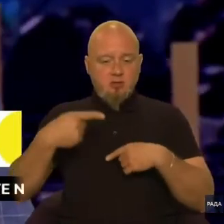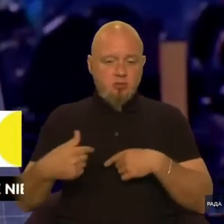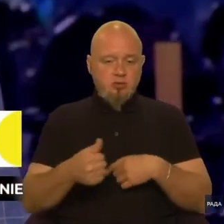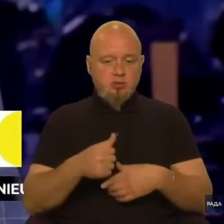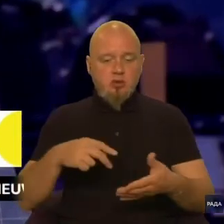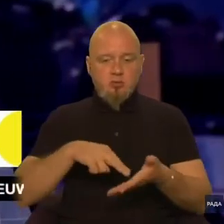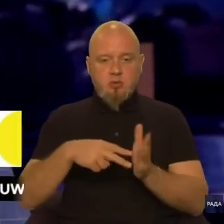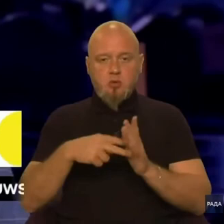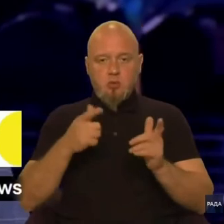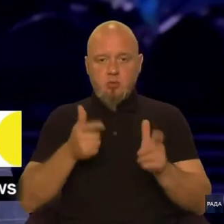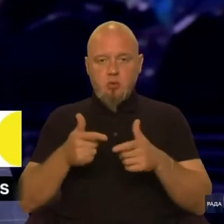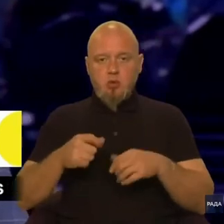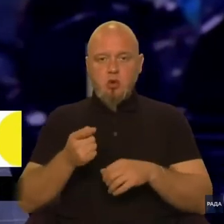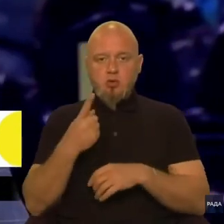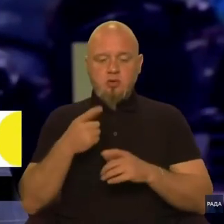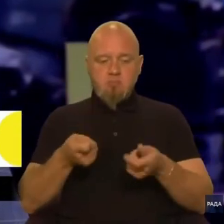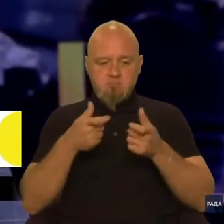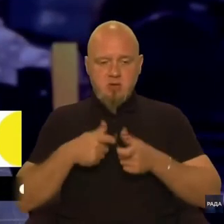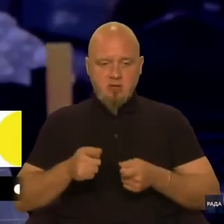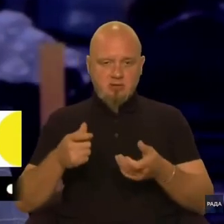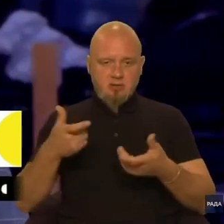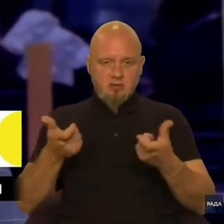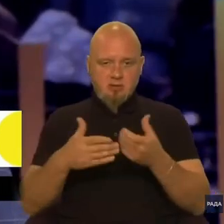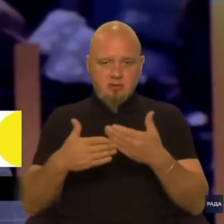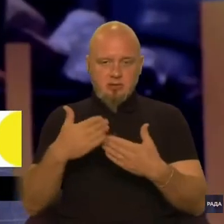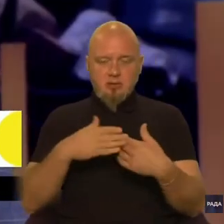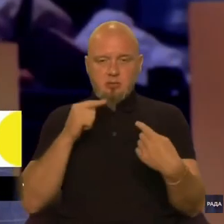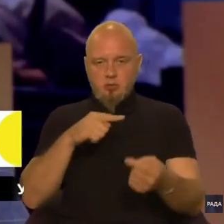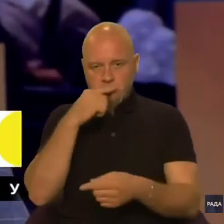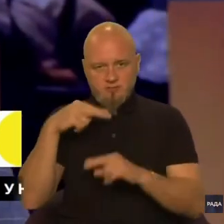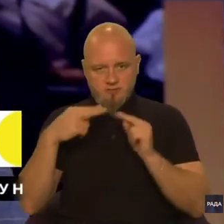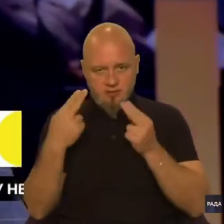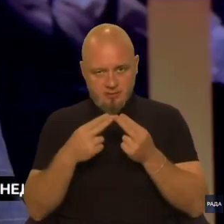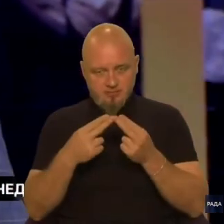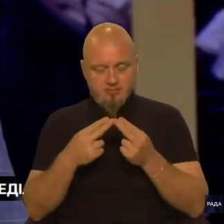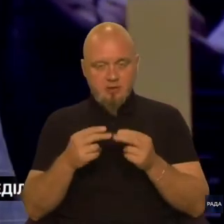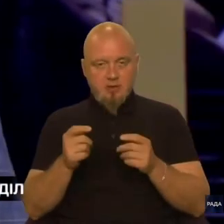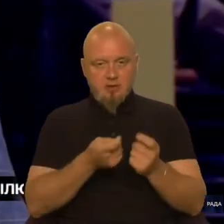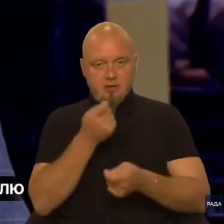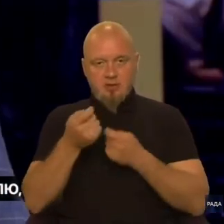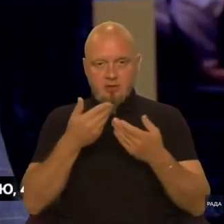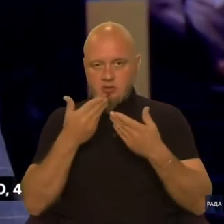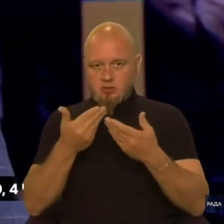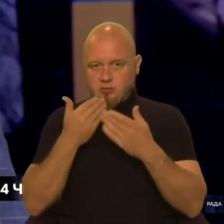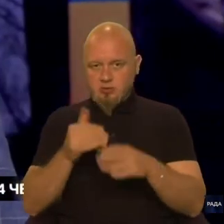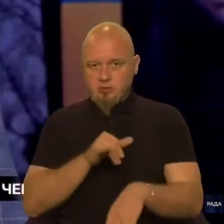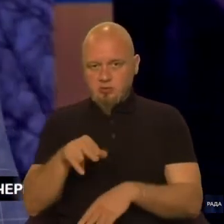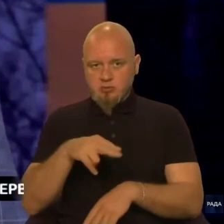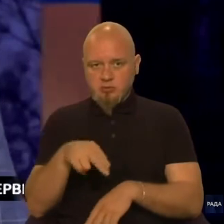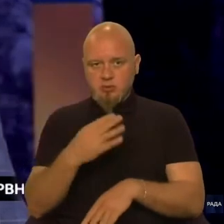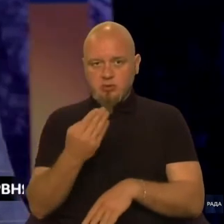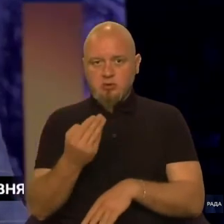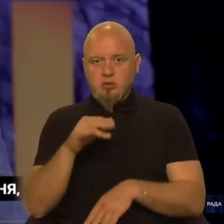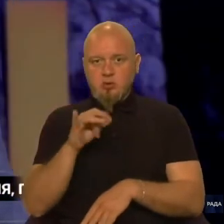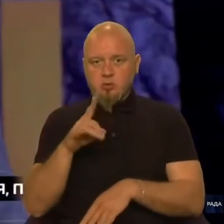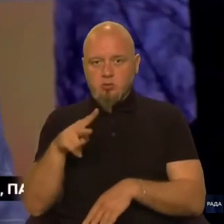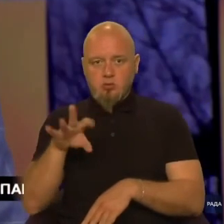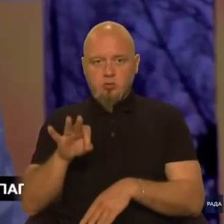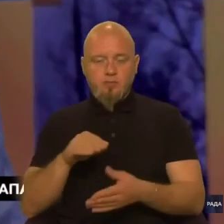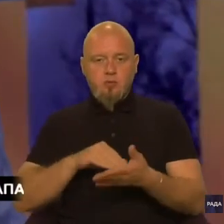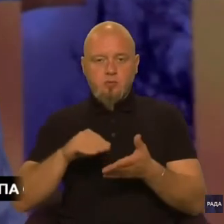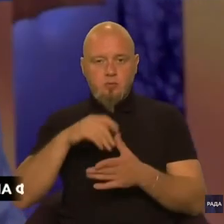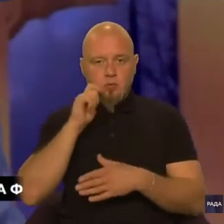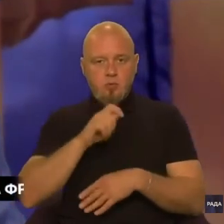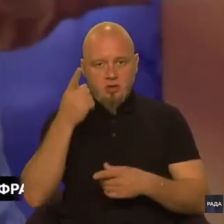погодити 11 пакет санкцій проти російської федерації деталі розпитаємо у Дмитра шкурка-кореспондента